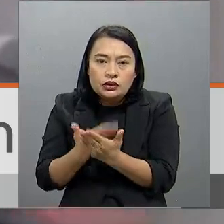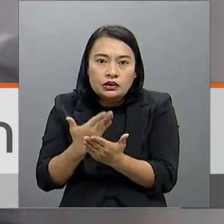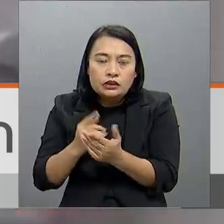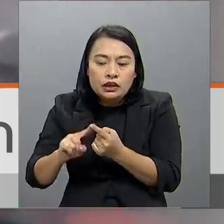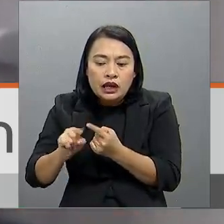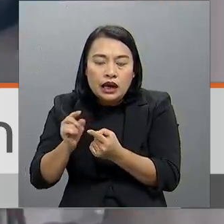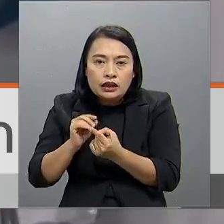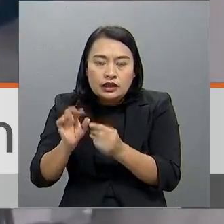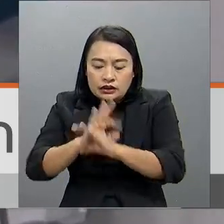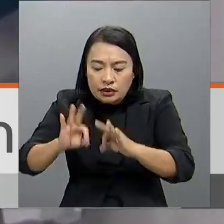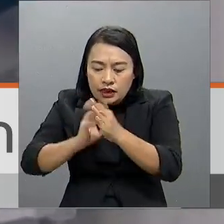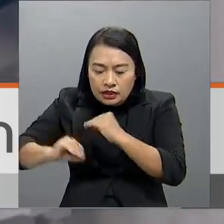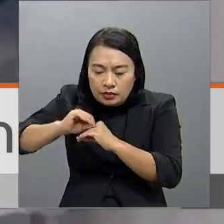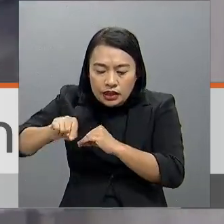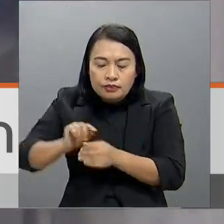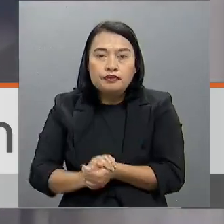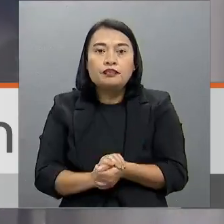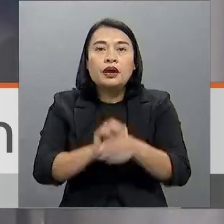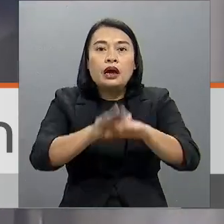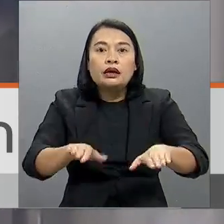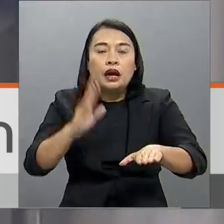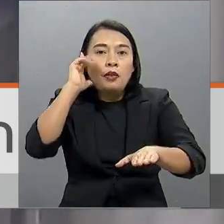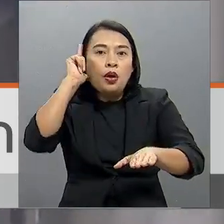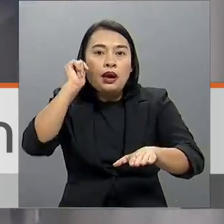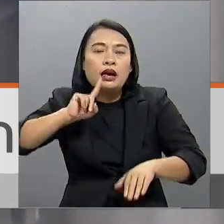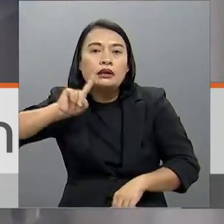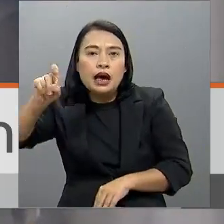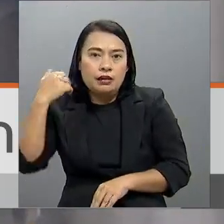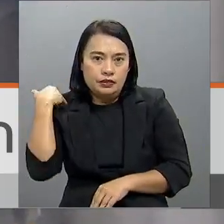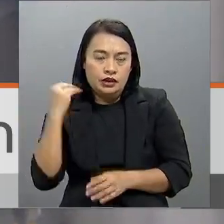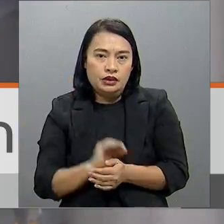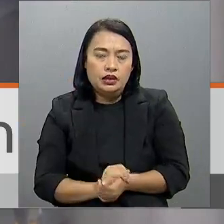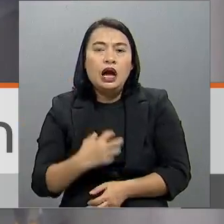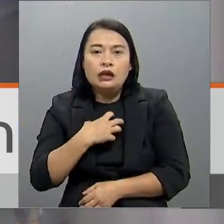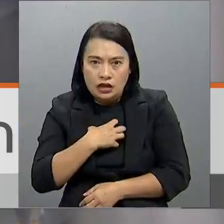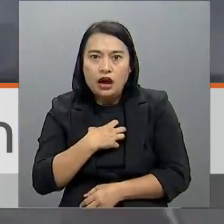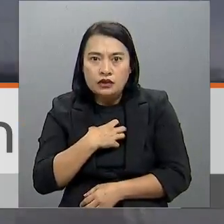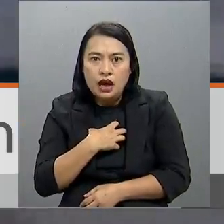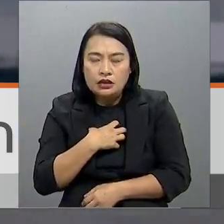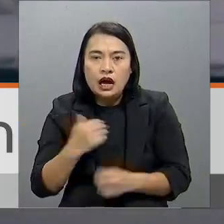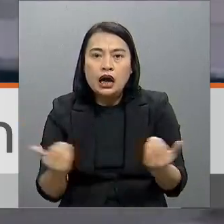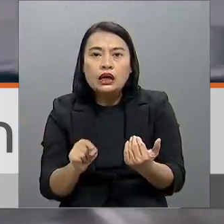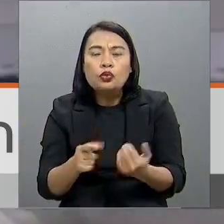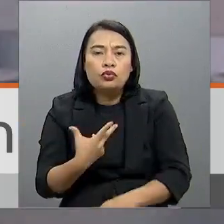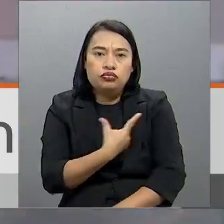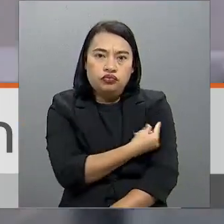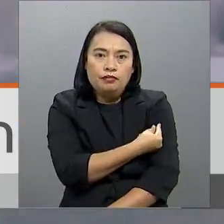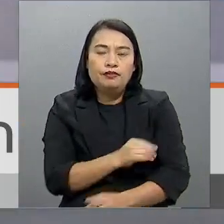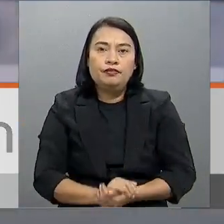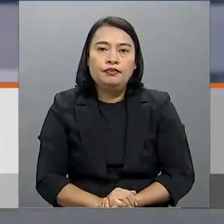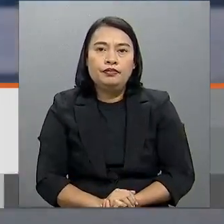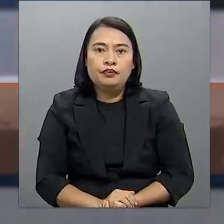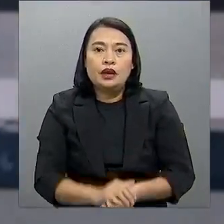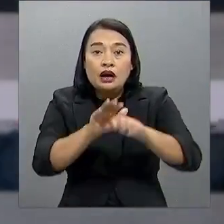ส่วนในเด็กมีผู้ปกครองถามกันมากว่าอยากจะฉีดวัคซีนให้กับลูกซึ่งในกรณีนี้หักเด็ด